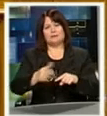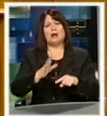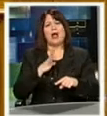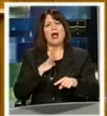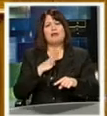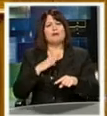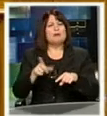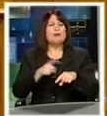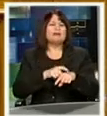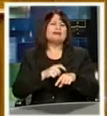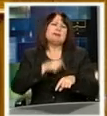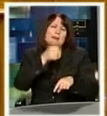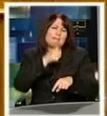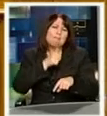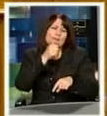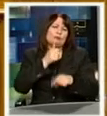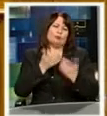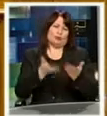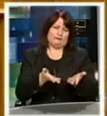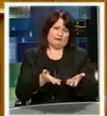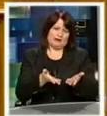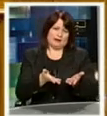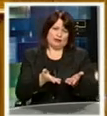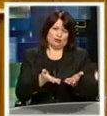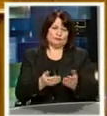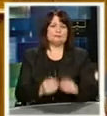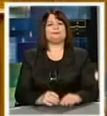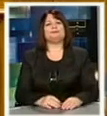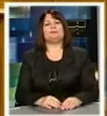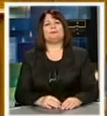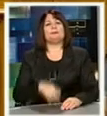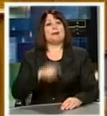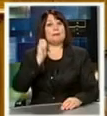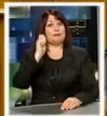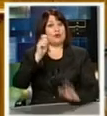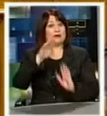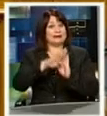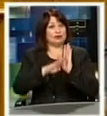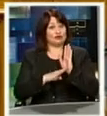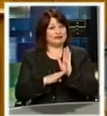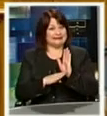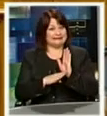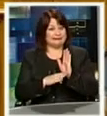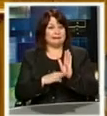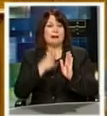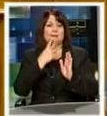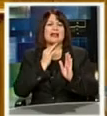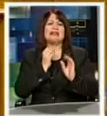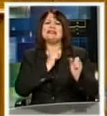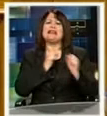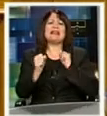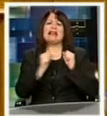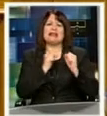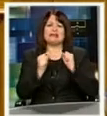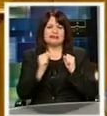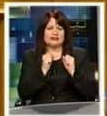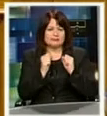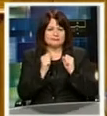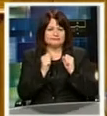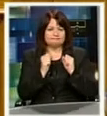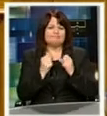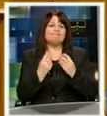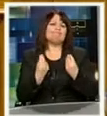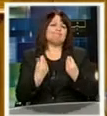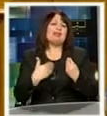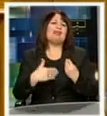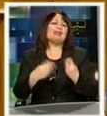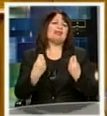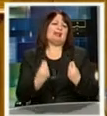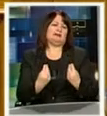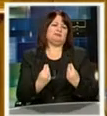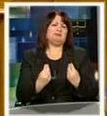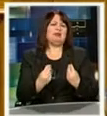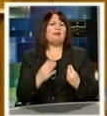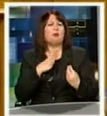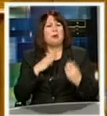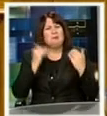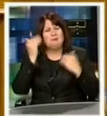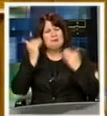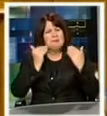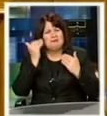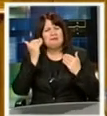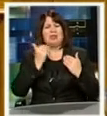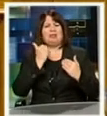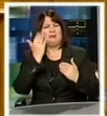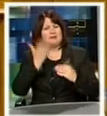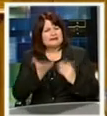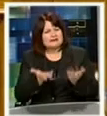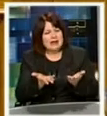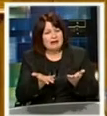που δοκιμάζονται σήμερα. Το πολιτικό μας σύστημα, που έχει πληγεί από την κρίση, δεν περνά τις καλύτερες μέρες του, κάθε άλλο.